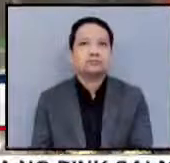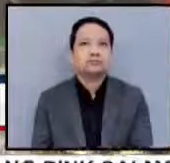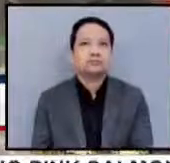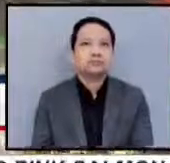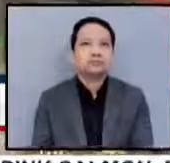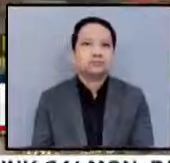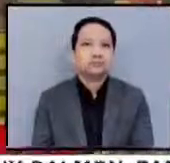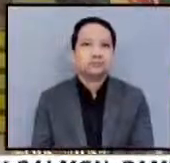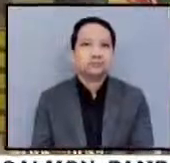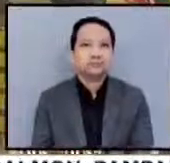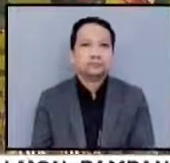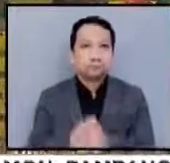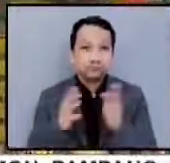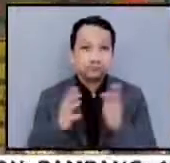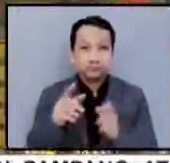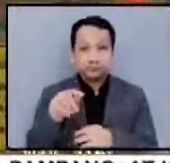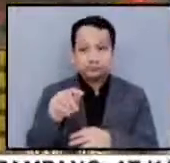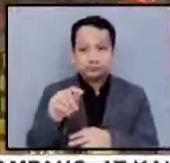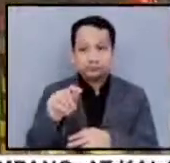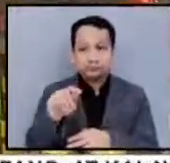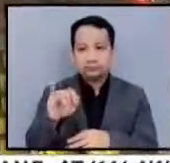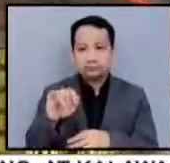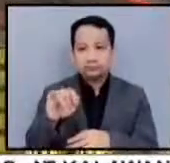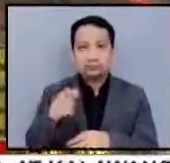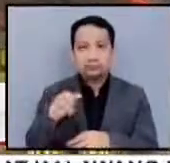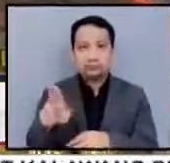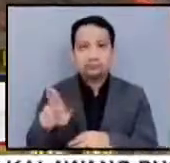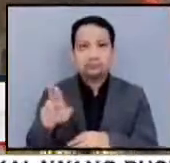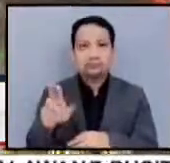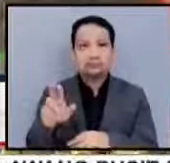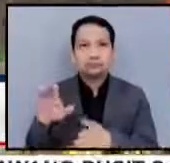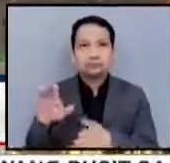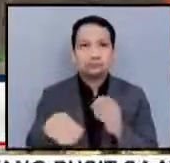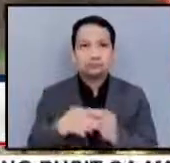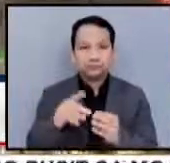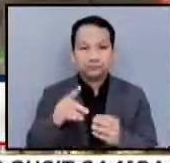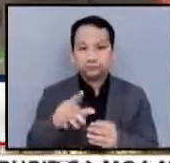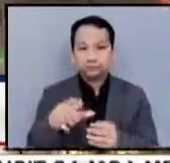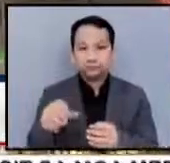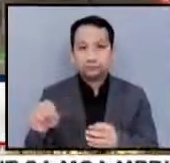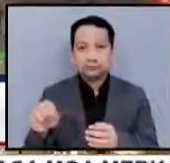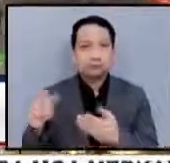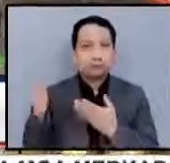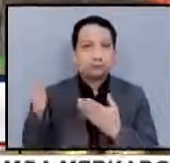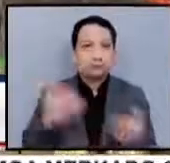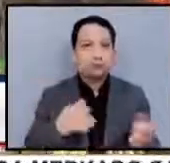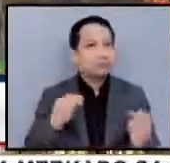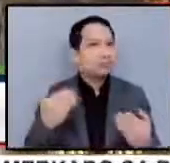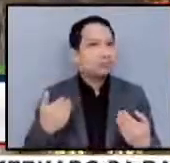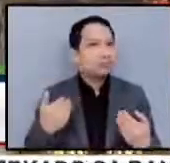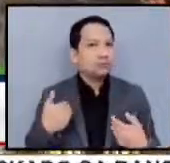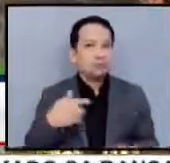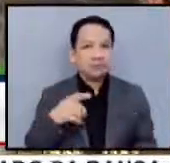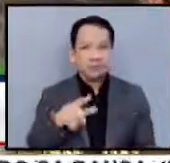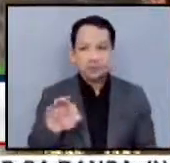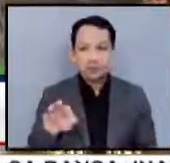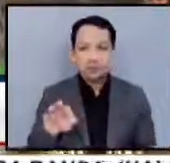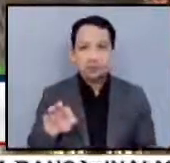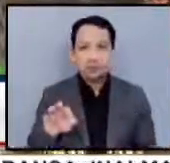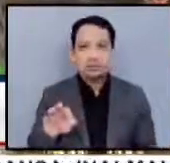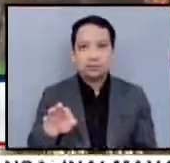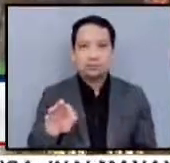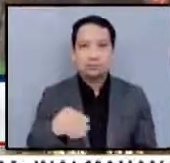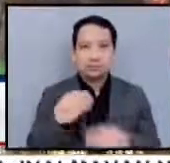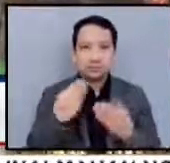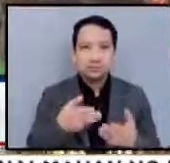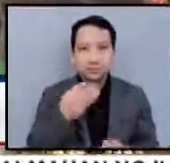kagaya Tiger, wala na. Yun namang Diamond, hindi pa rin nagde-deliver. At ang LF, nagbibigay pa konti-konti lang.